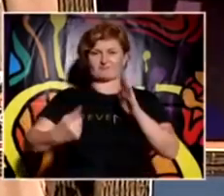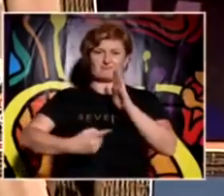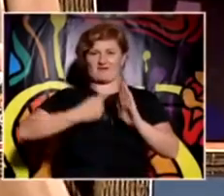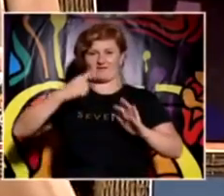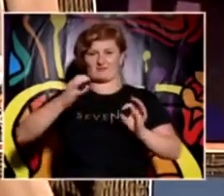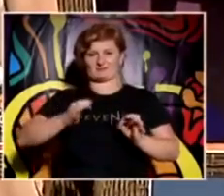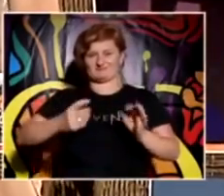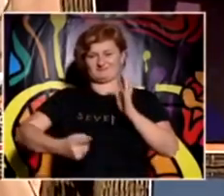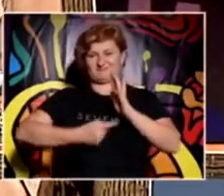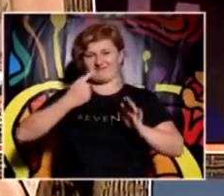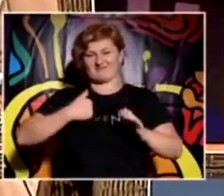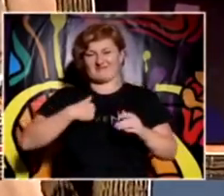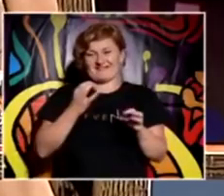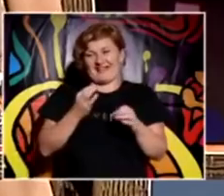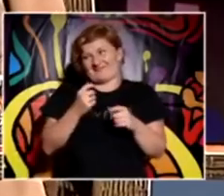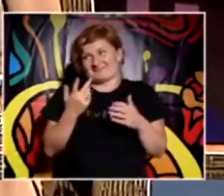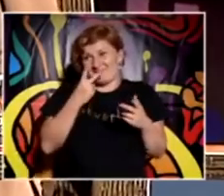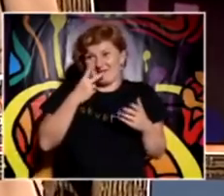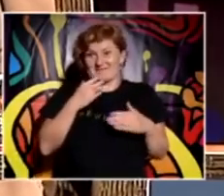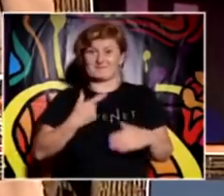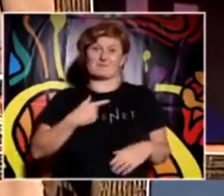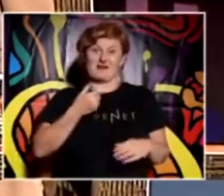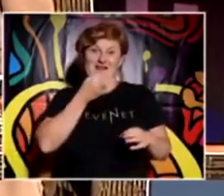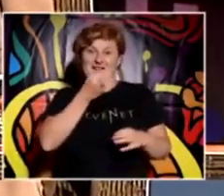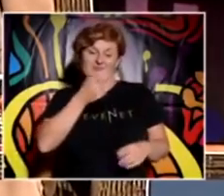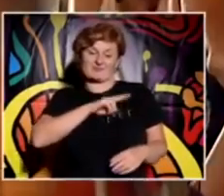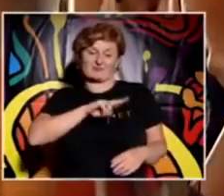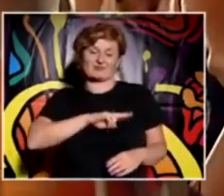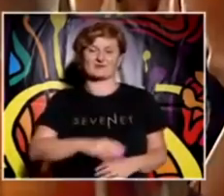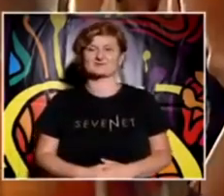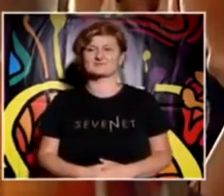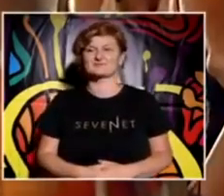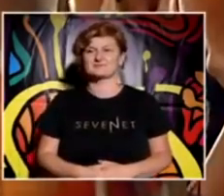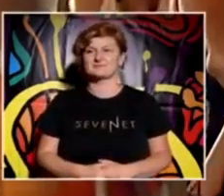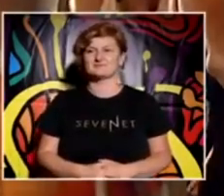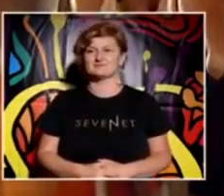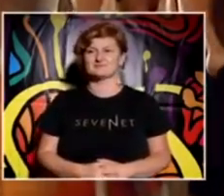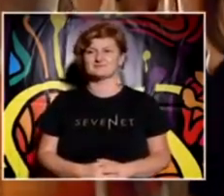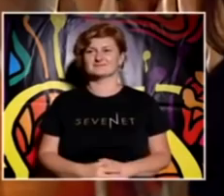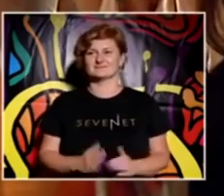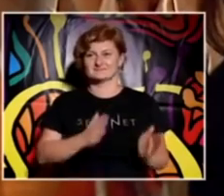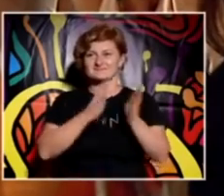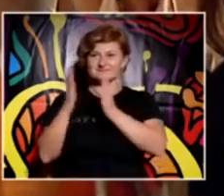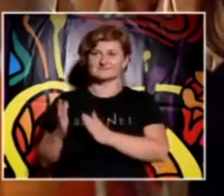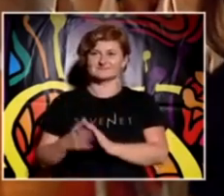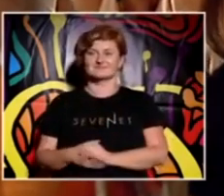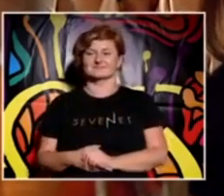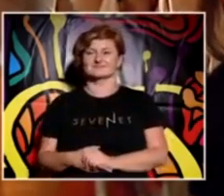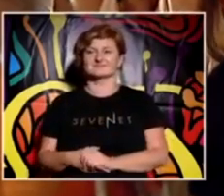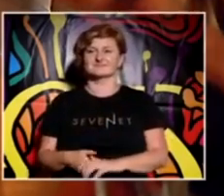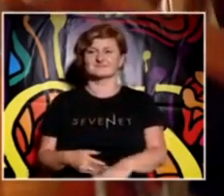raz tutaj, więc dopiero się rozkręcamy. Coraz bardziej nam się podoba. Dziękuję bardzo. Dzięki. Poproszę o kolejne pytanie.